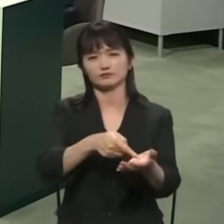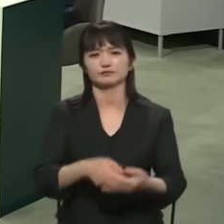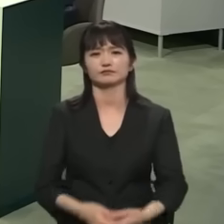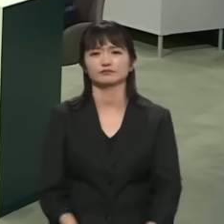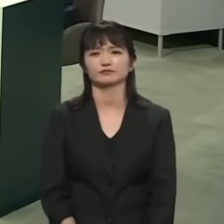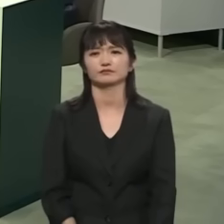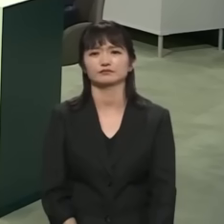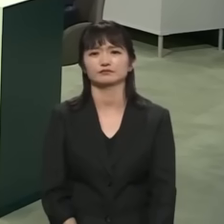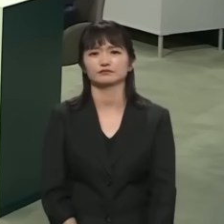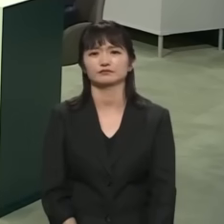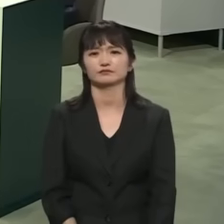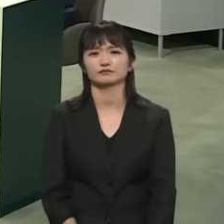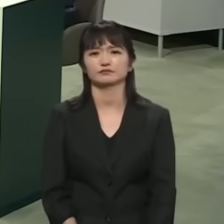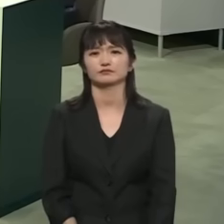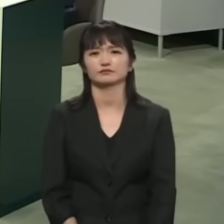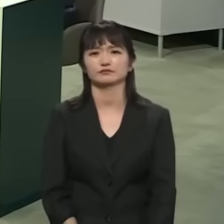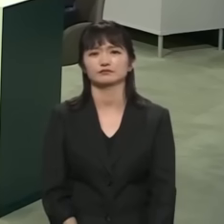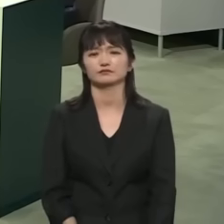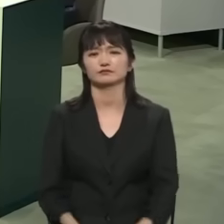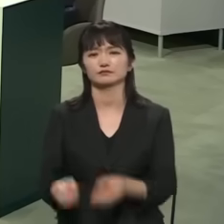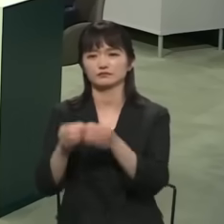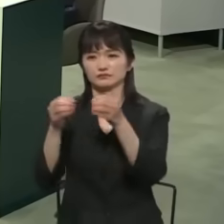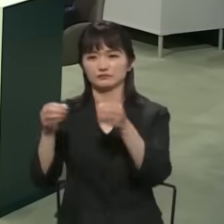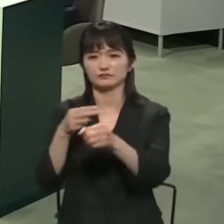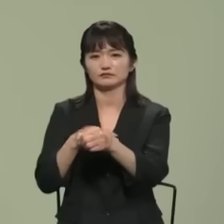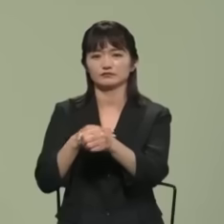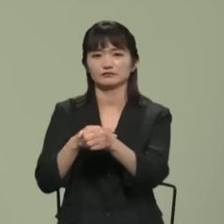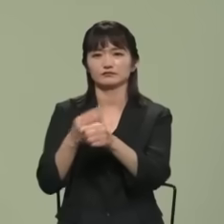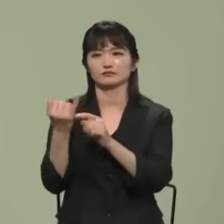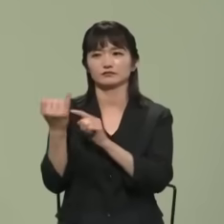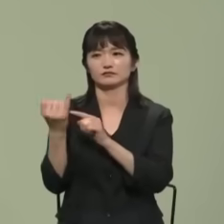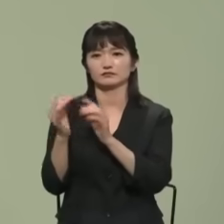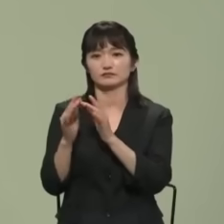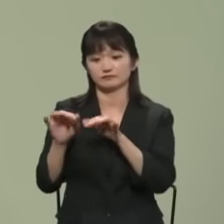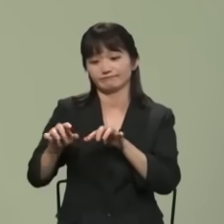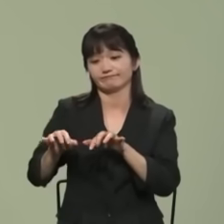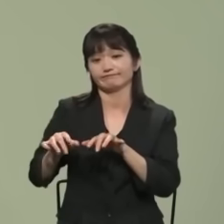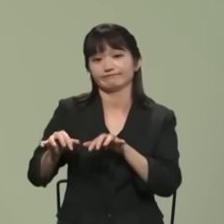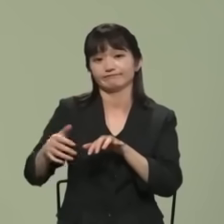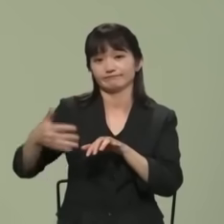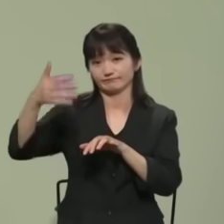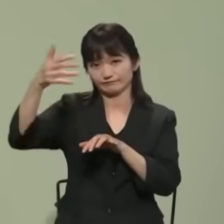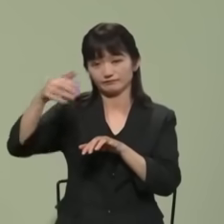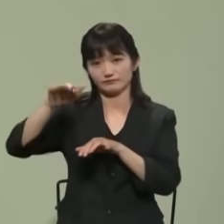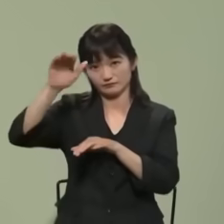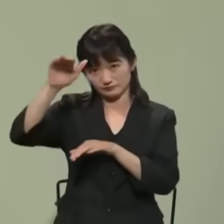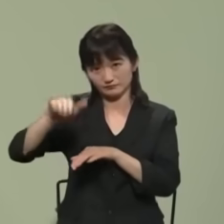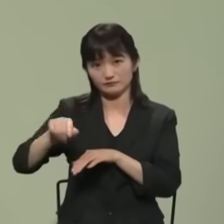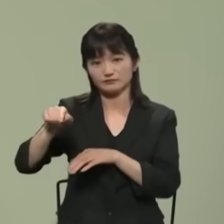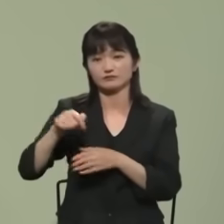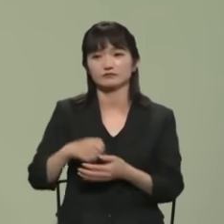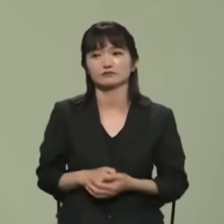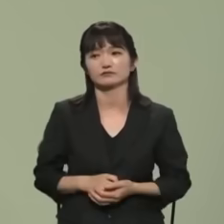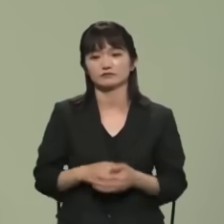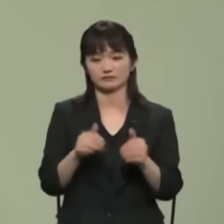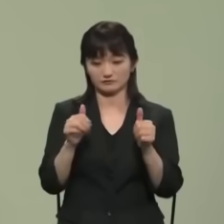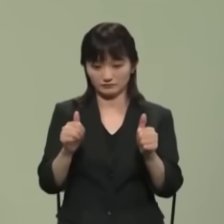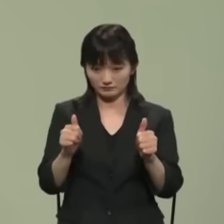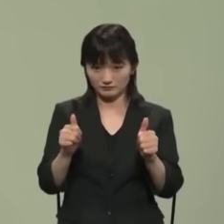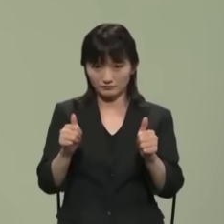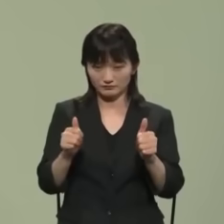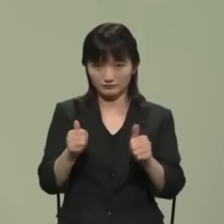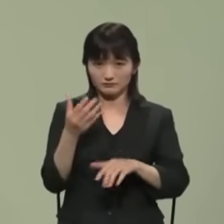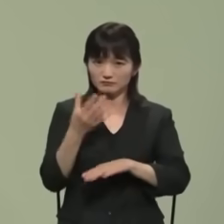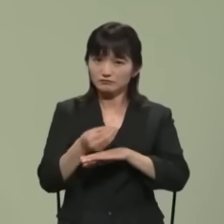해요네 그 동료 교사 중 이제 한 분이 글을 올리기도 했었는데요 그 내용을 보면 재판 과정에서